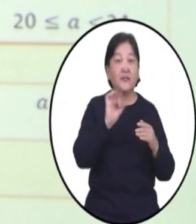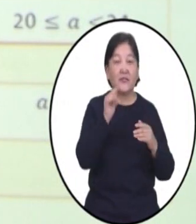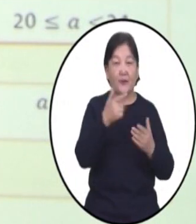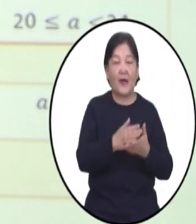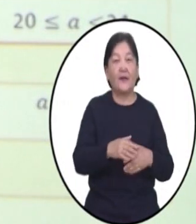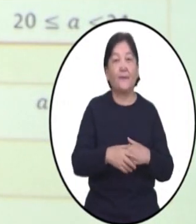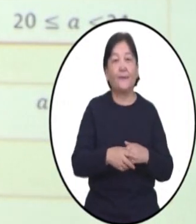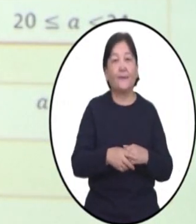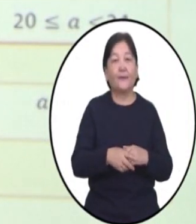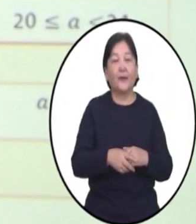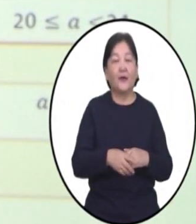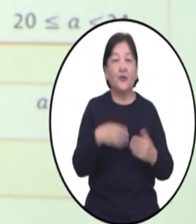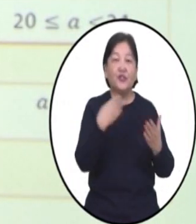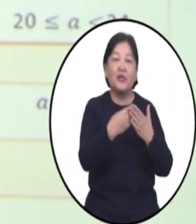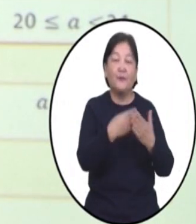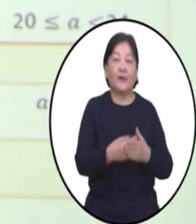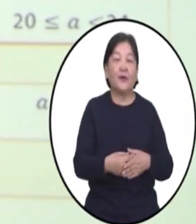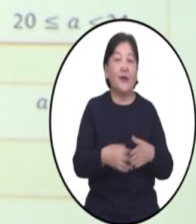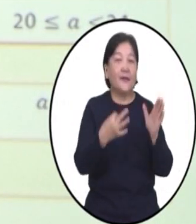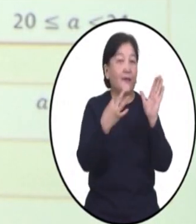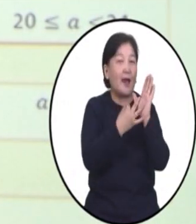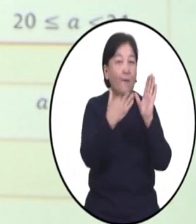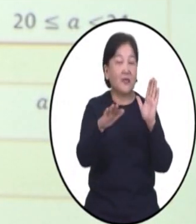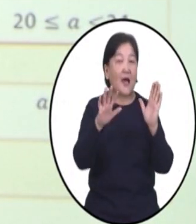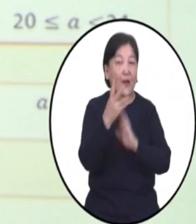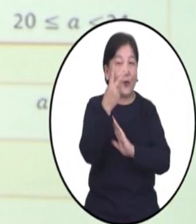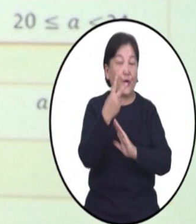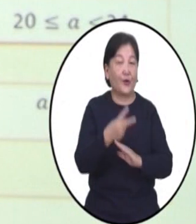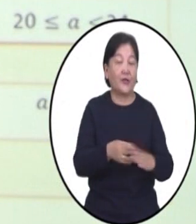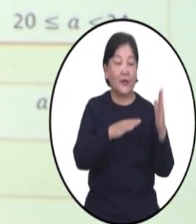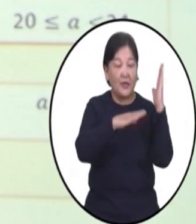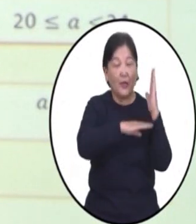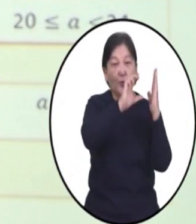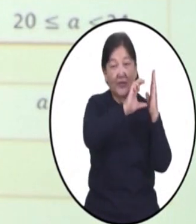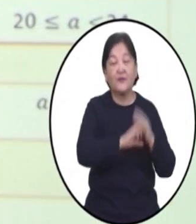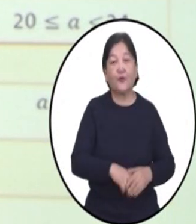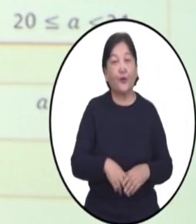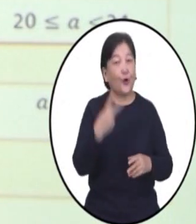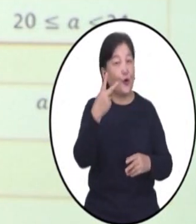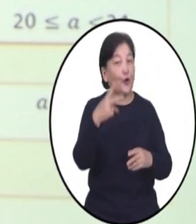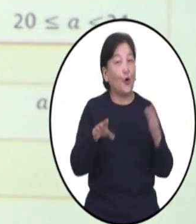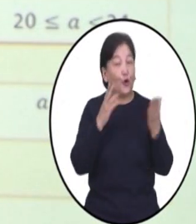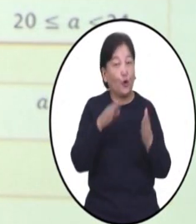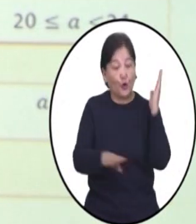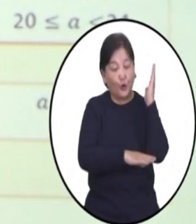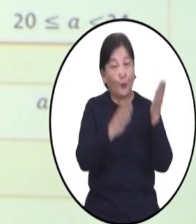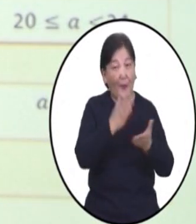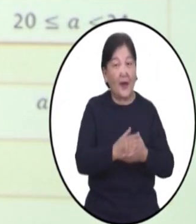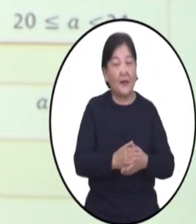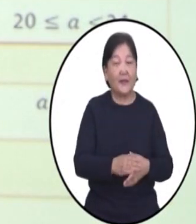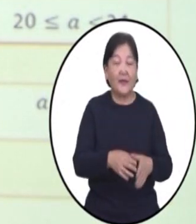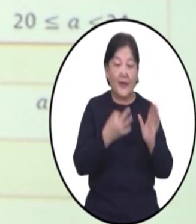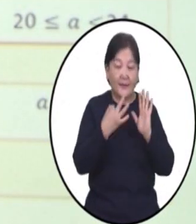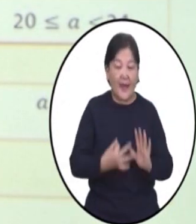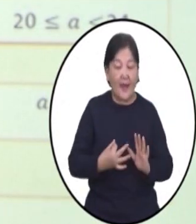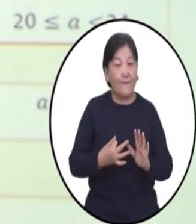нэг байх нэ. За, жишээлбэл 8-аас 12 гэдэг завсарт бол 2 өдөр харгалзаж байна. Тэгэхээр 8, 11 гэсэн 2